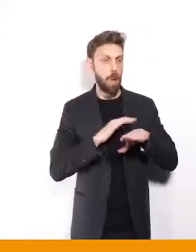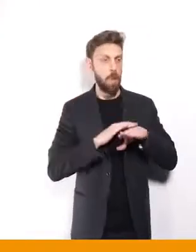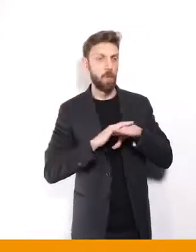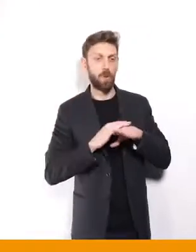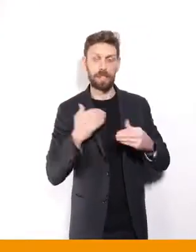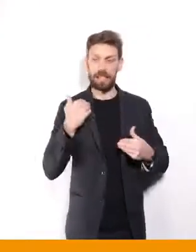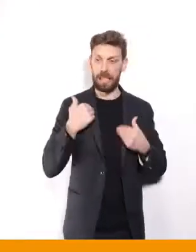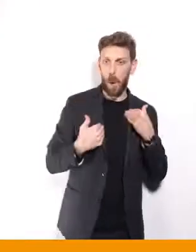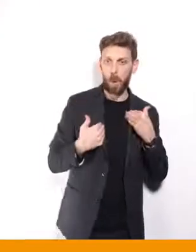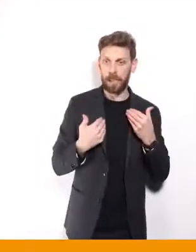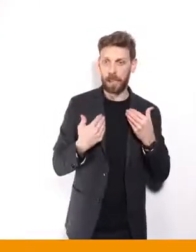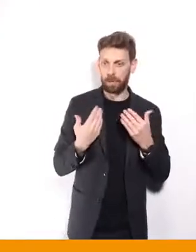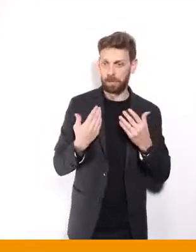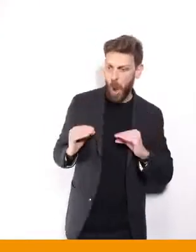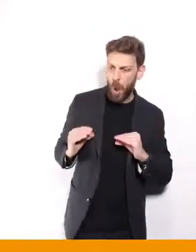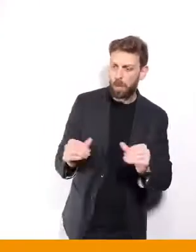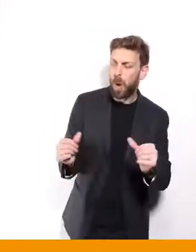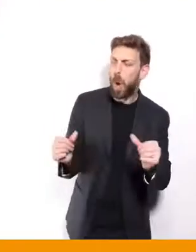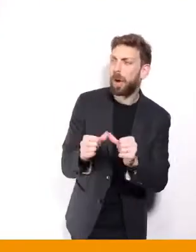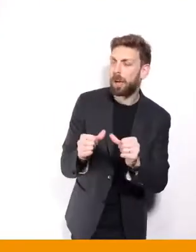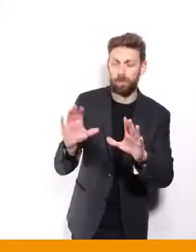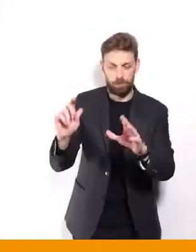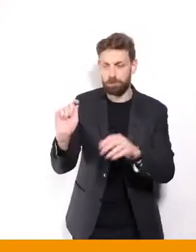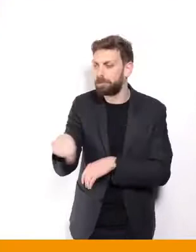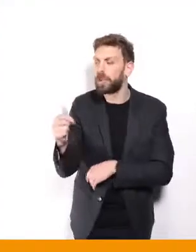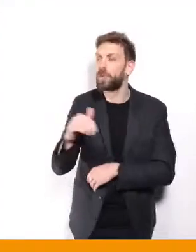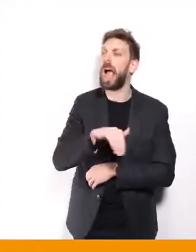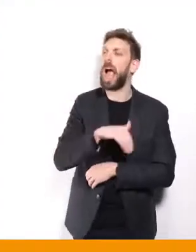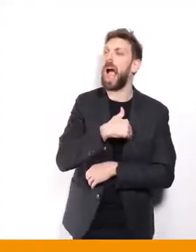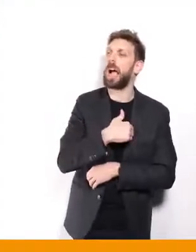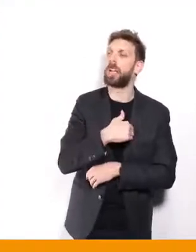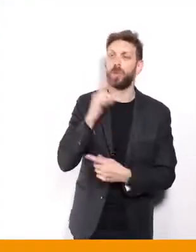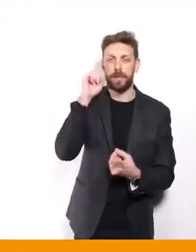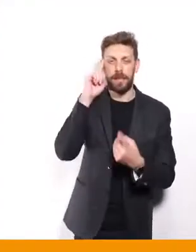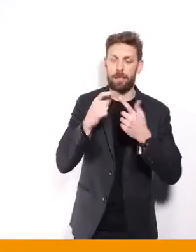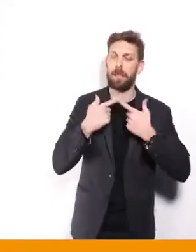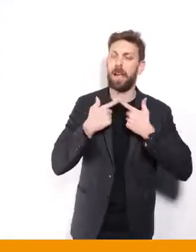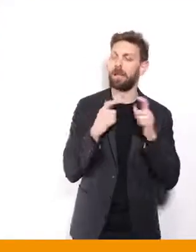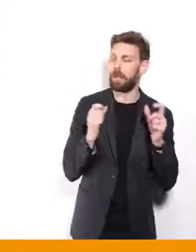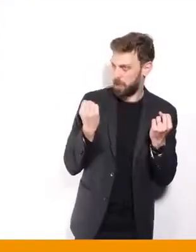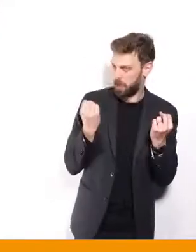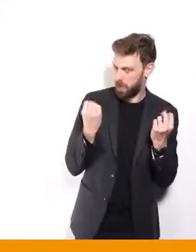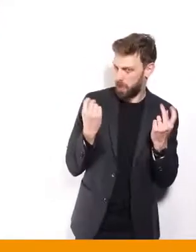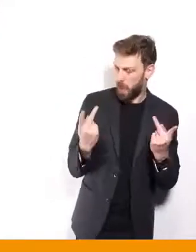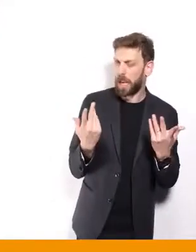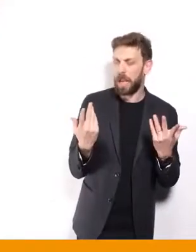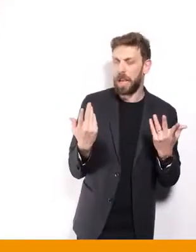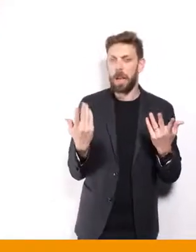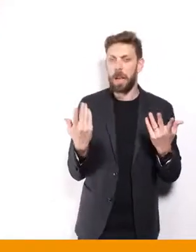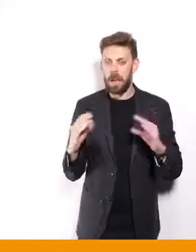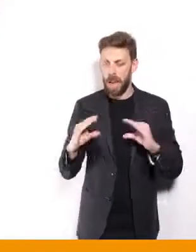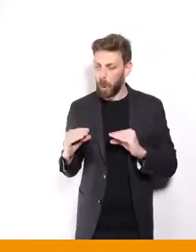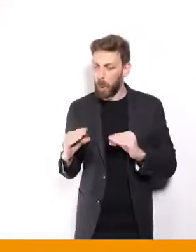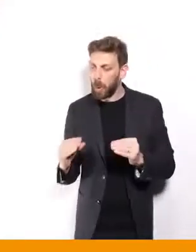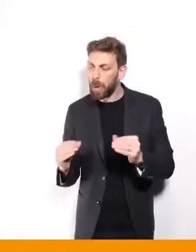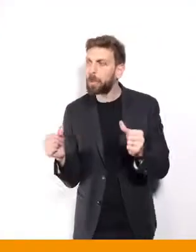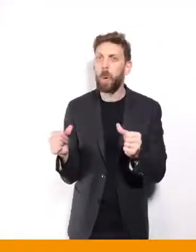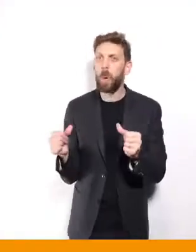un peu répondu par rapport à l'agence sur l'accessibilité, mais comment est-ce que vous verriez le travail finalement